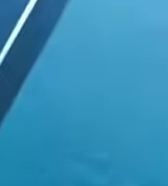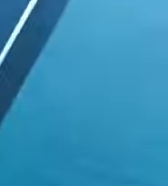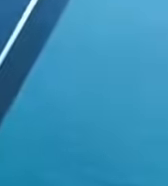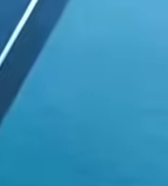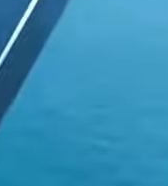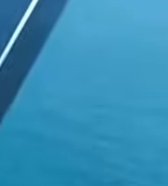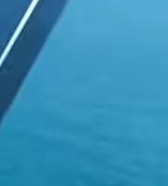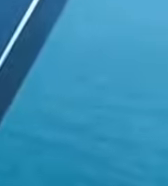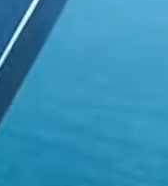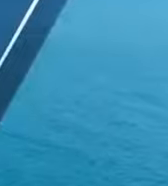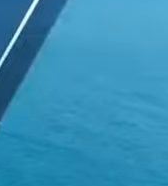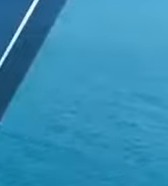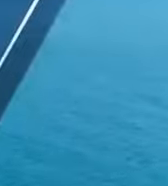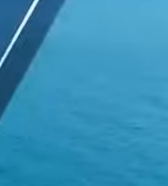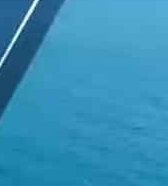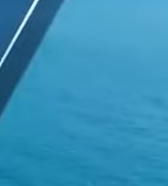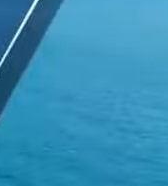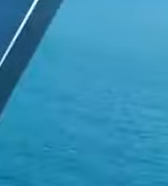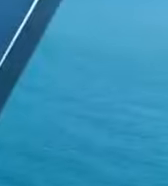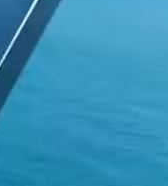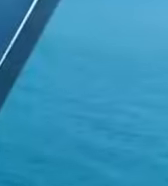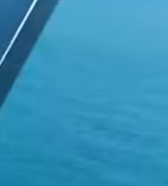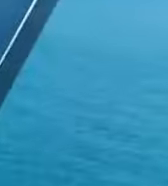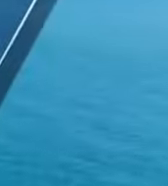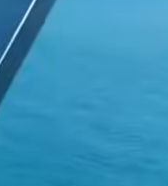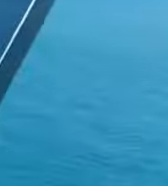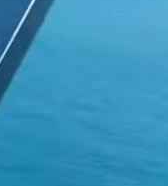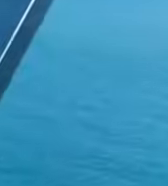부산입니다. 6.9%.